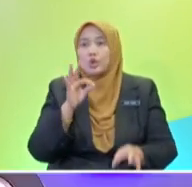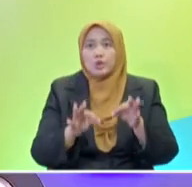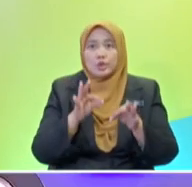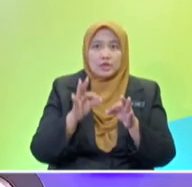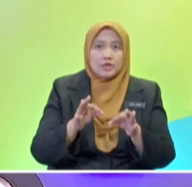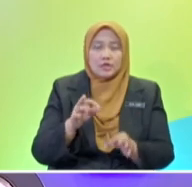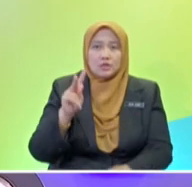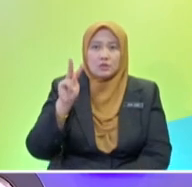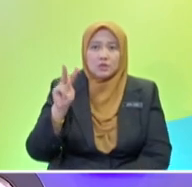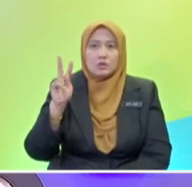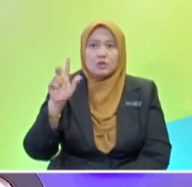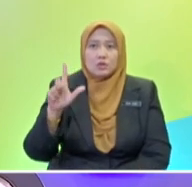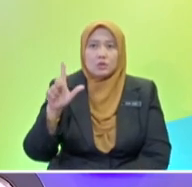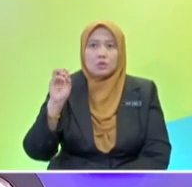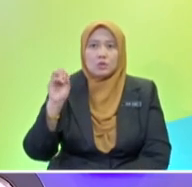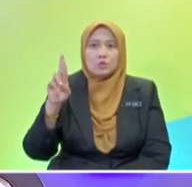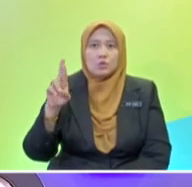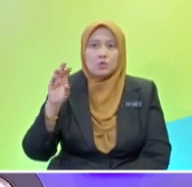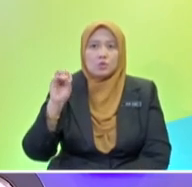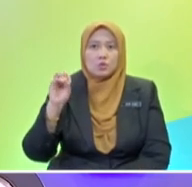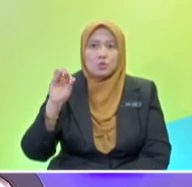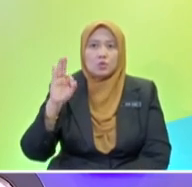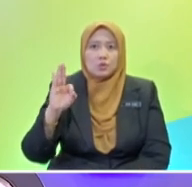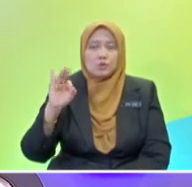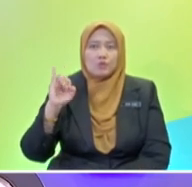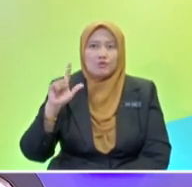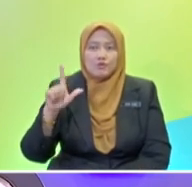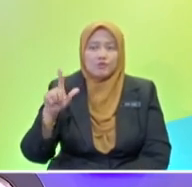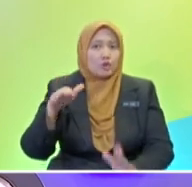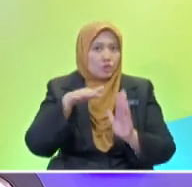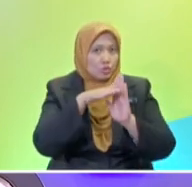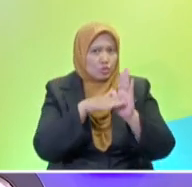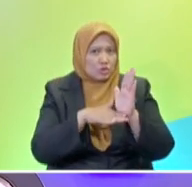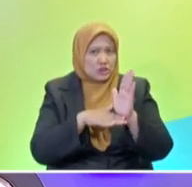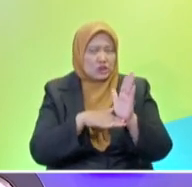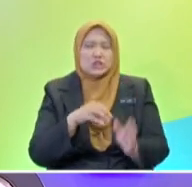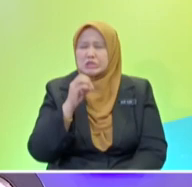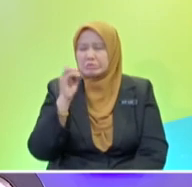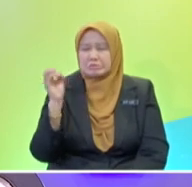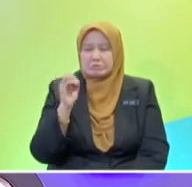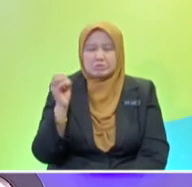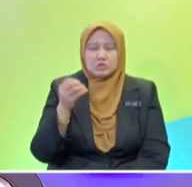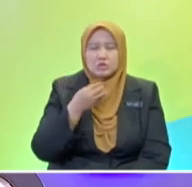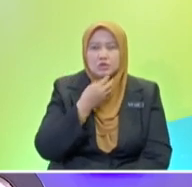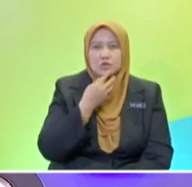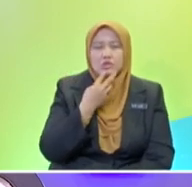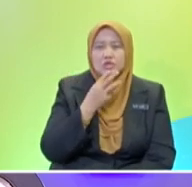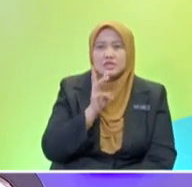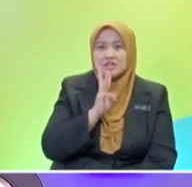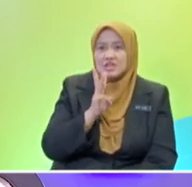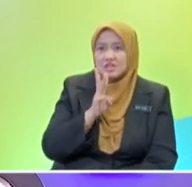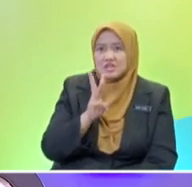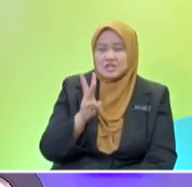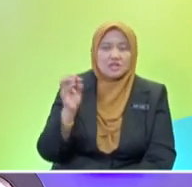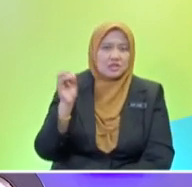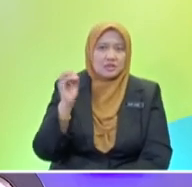faktor-faktor ketumbuhan tadi, kekurangan air, kekurangan nutrien, tak dapat cahaya matahari, lama-lama dia akan